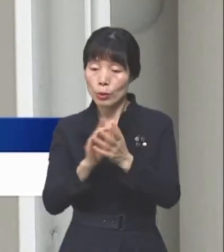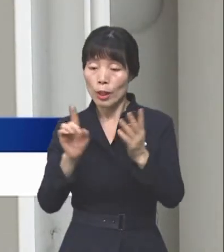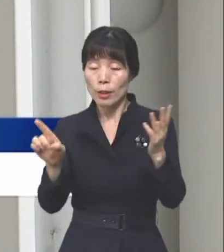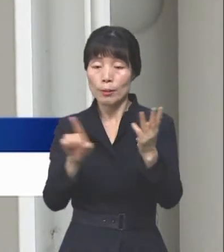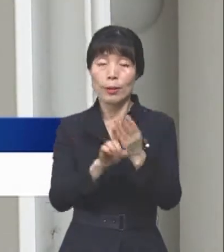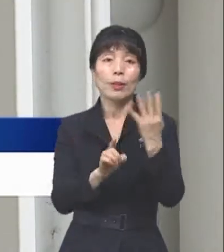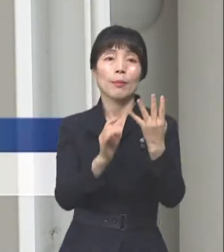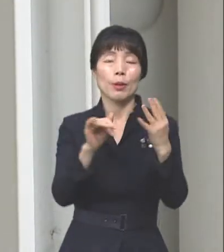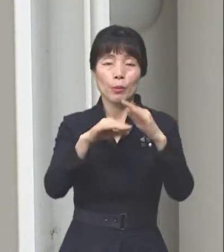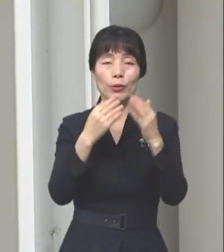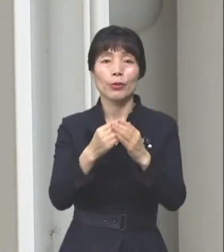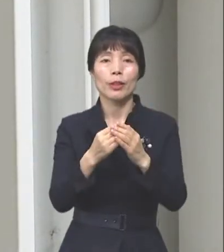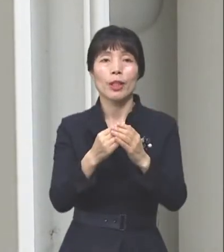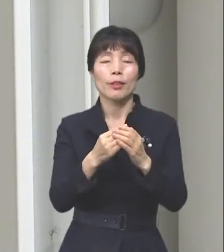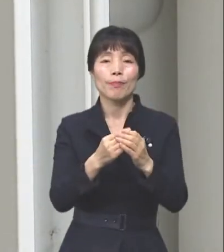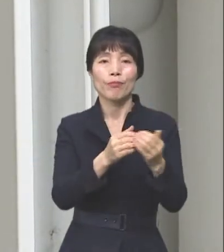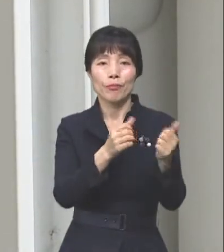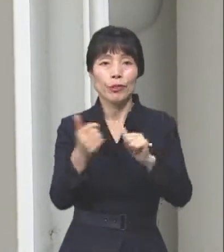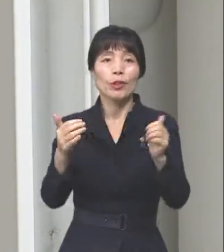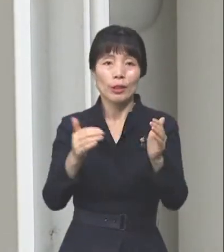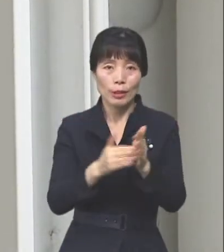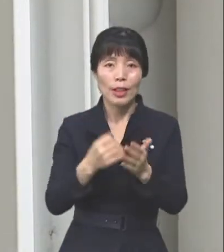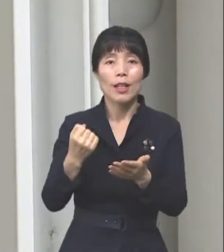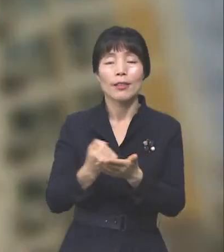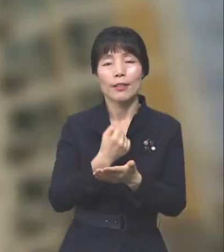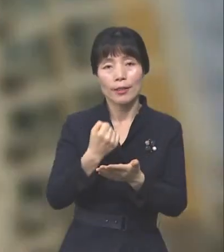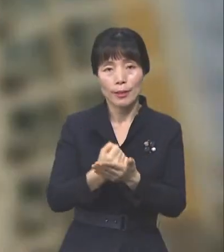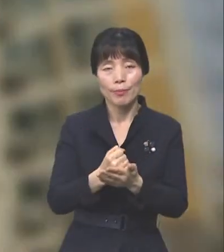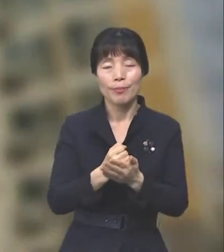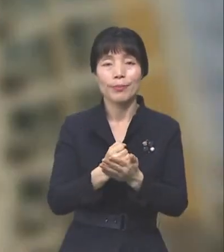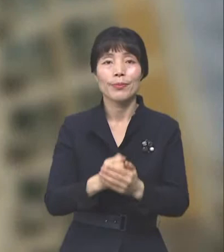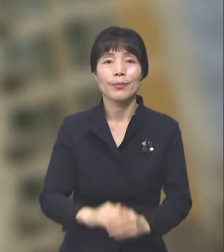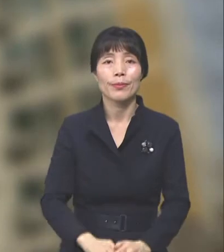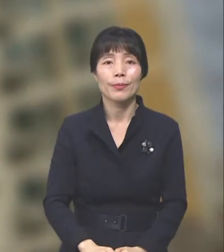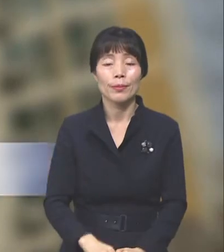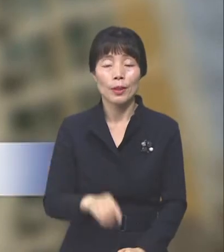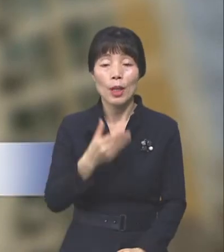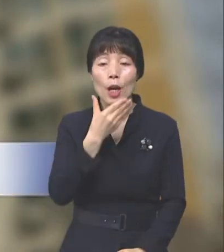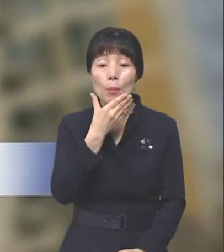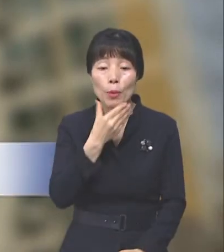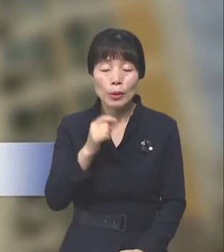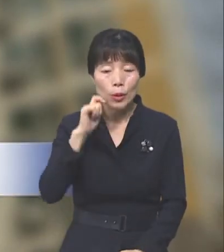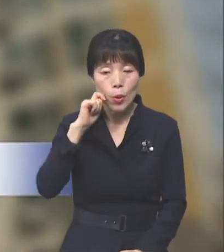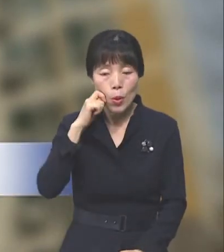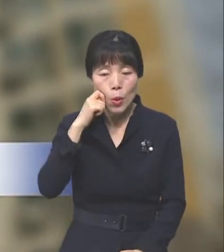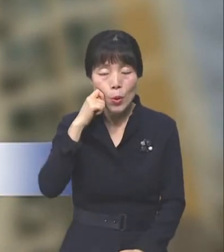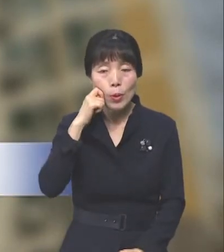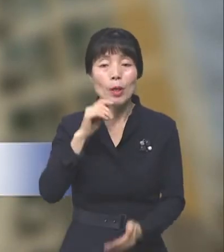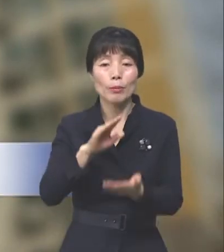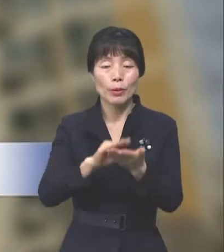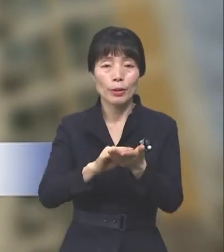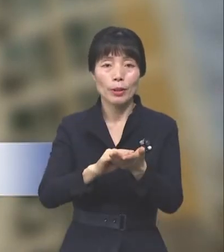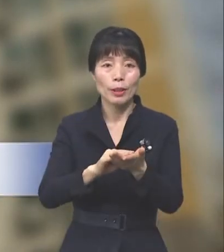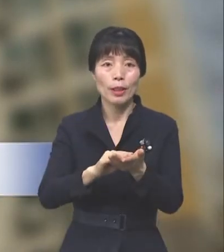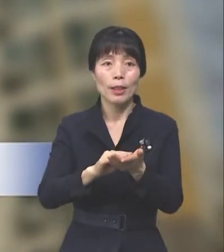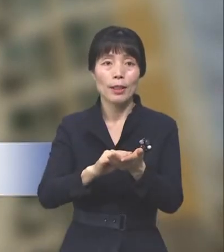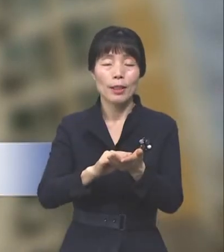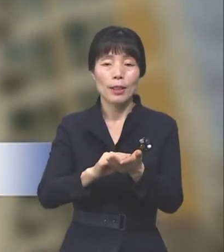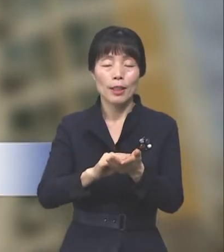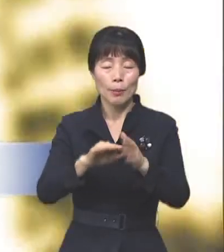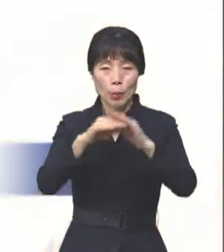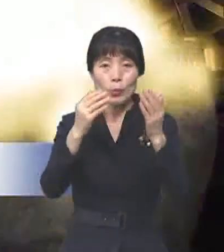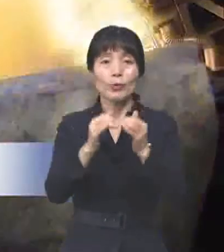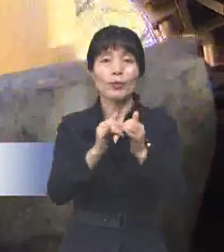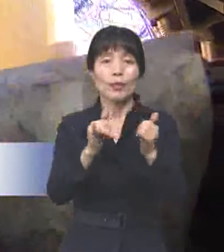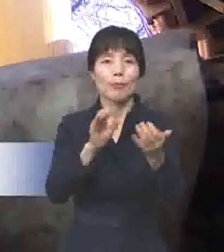4명이 극단적 선택을 한 안타까운 사고였습니다. 이런 복지사각지대 문제는 최근 전 세대에 걸쳐 나타나고